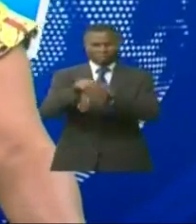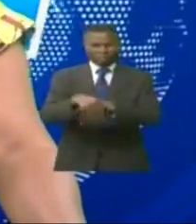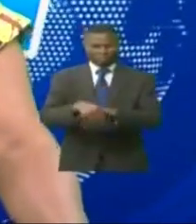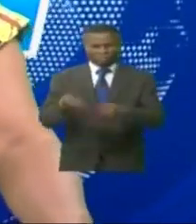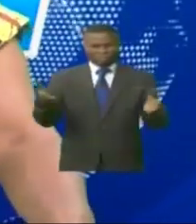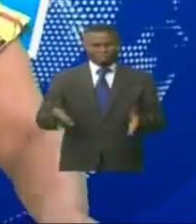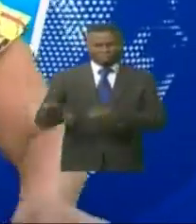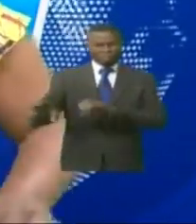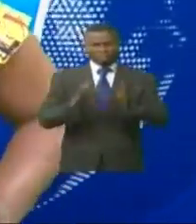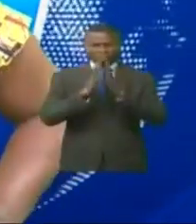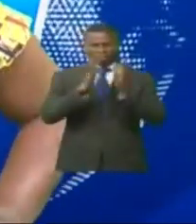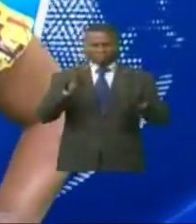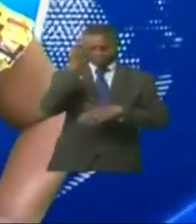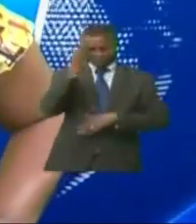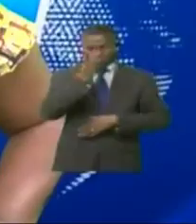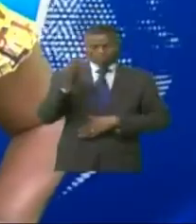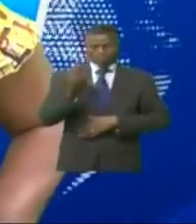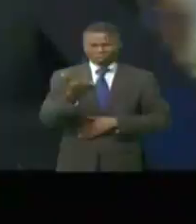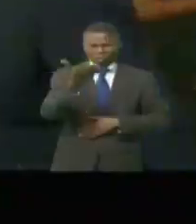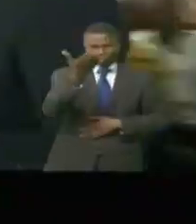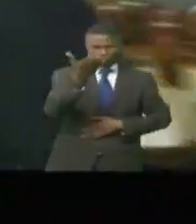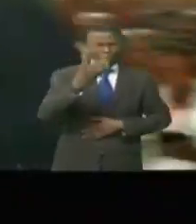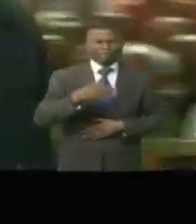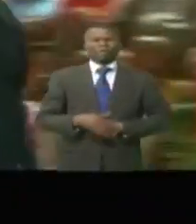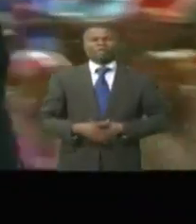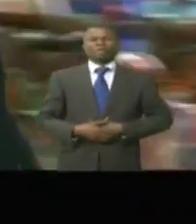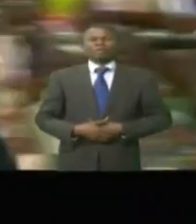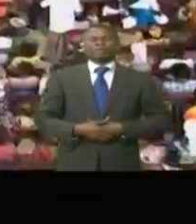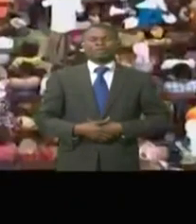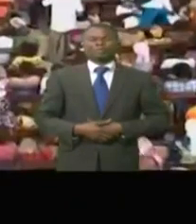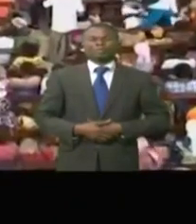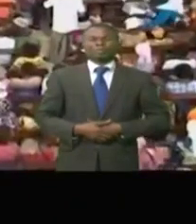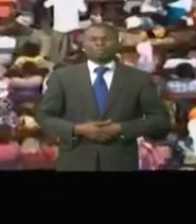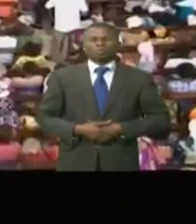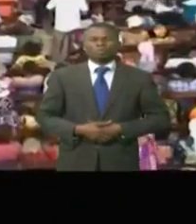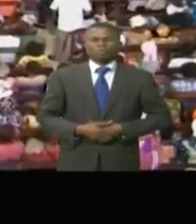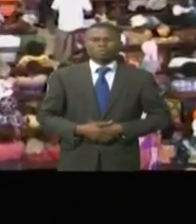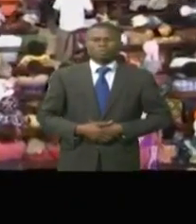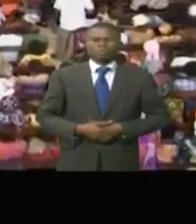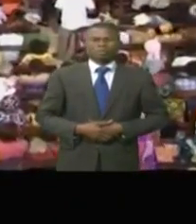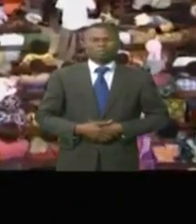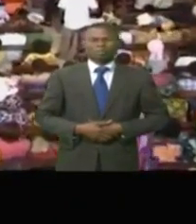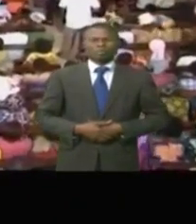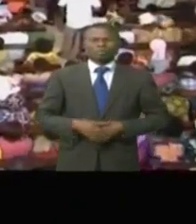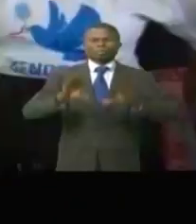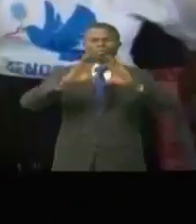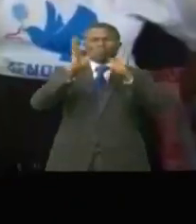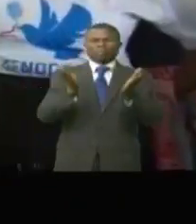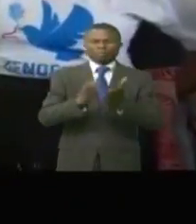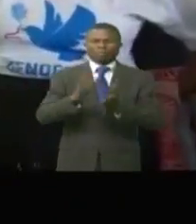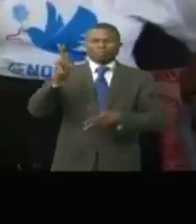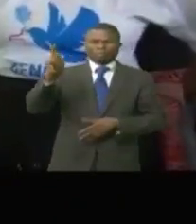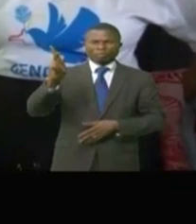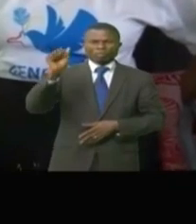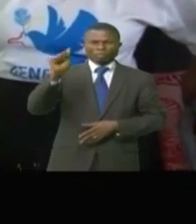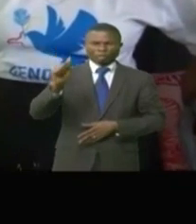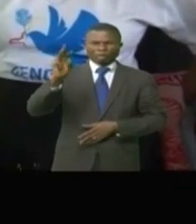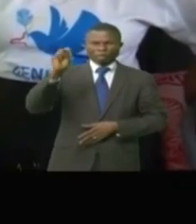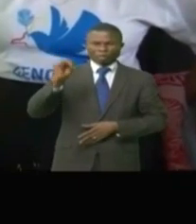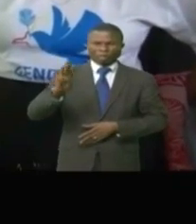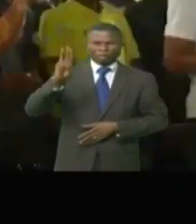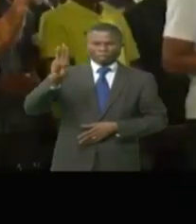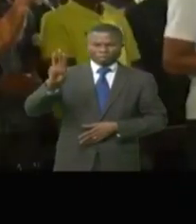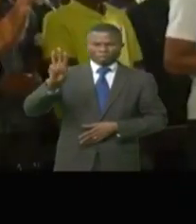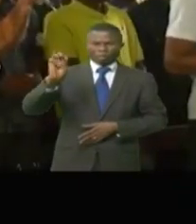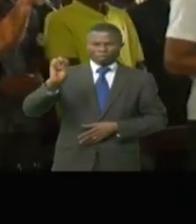célébration eucharistique. Images et commentaires. Et par l'association des victimes des atrocités de la milice Kamwena-Nsapu, le gouverneur de province